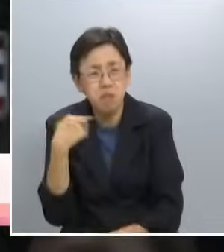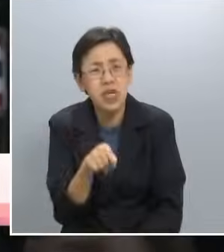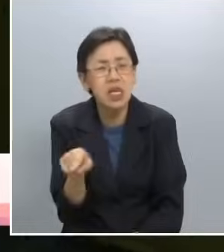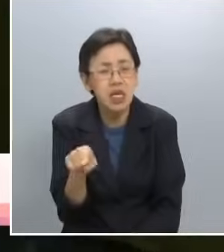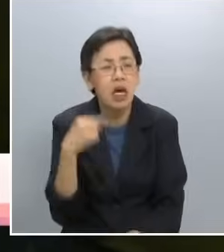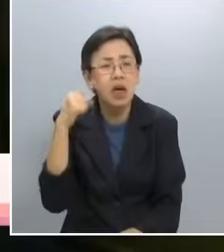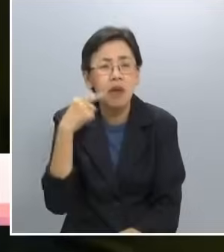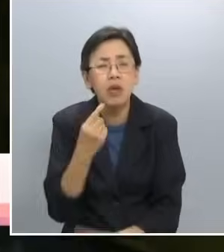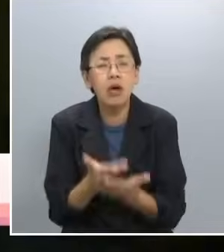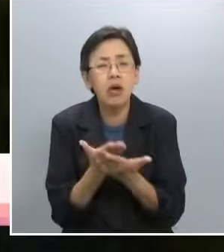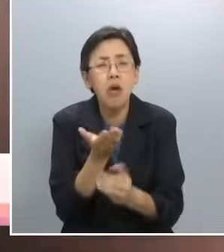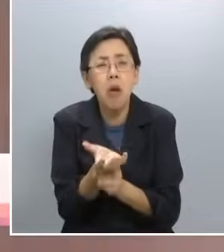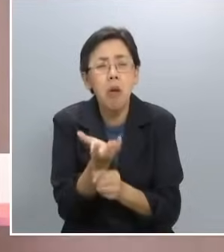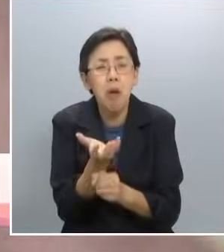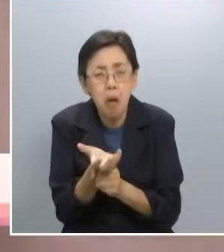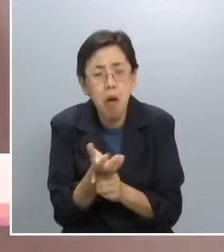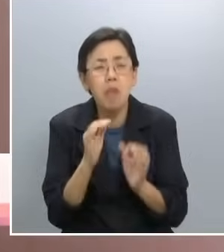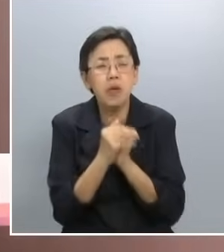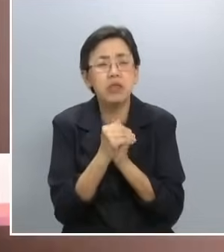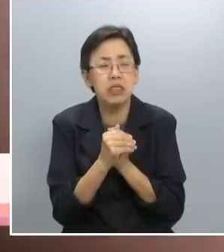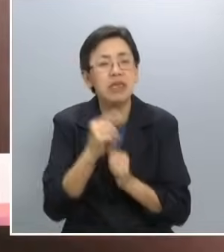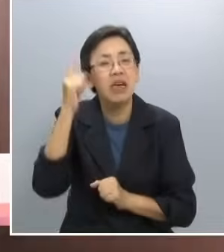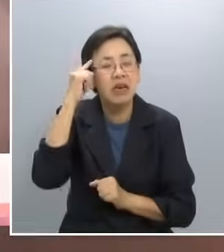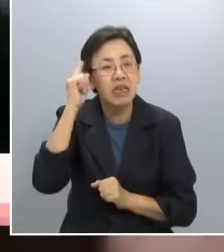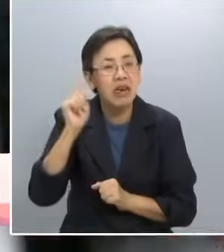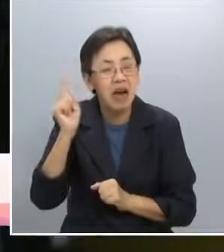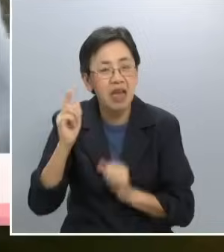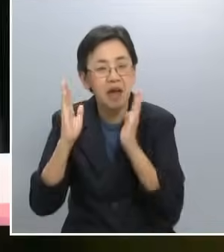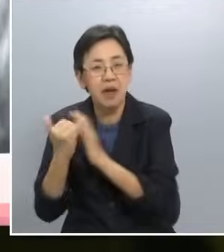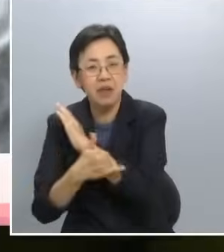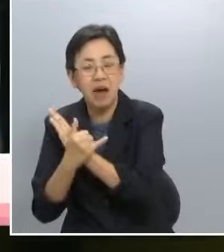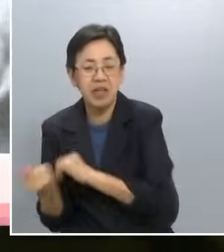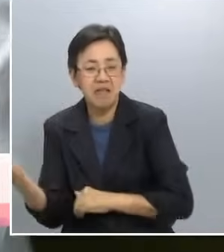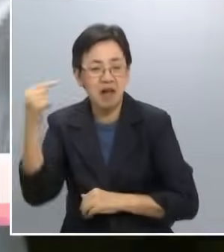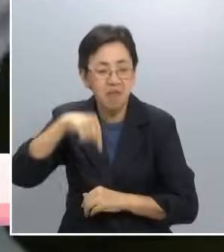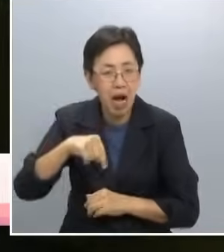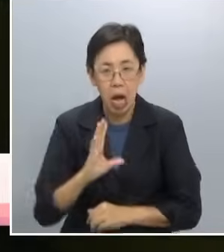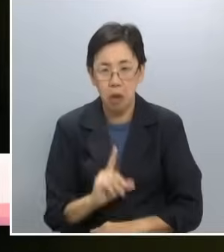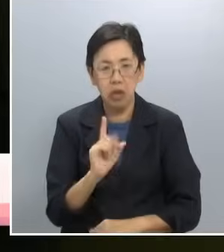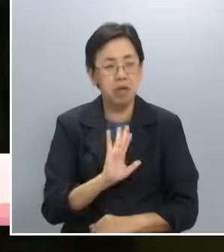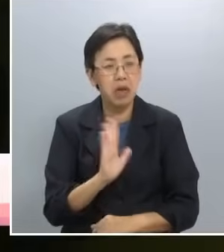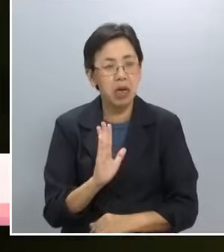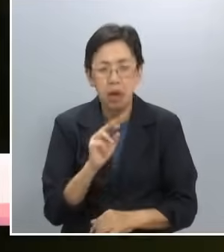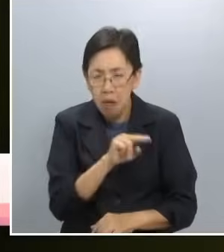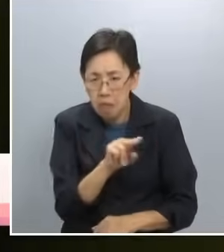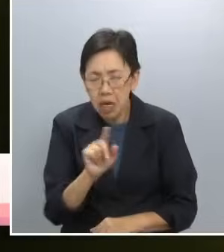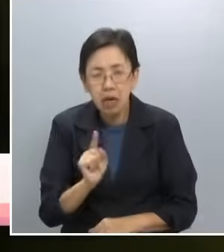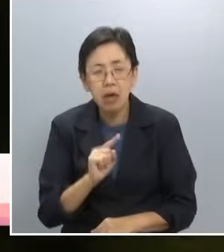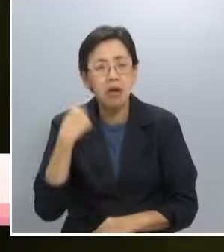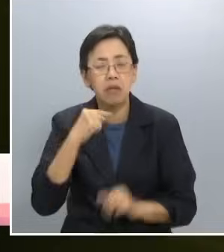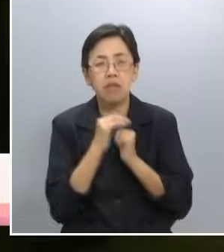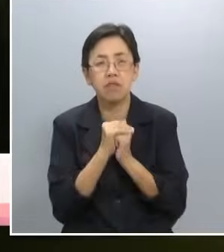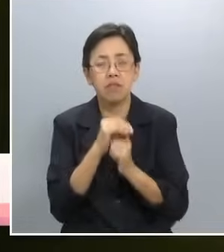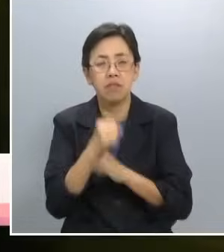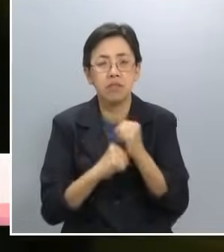เป็นหญิงขอทานชาวจีนซึ่งมองว่าลักษณะน่าจะเป็นขอทานข้ามชาติและเป็นเครือข่ายเพราะทุกคนจะลักษณะคล้ายกันหมดคือเป็นหญิงชาวจีน